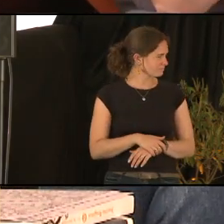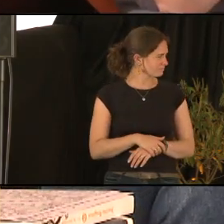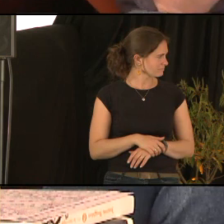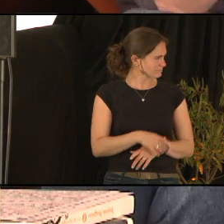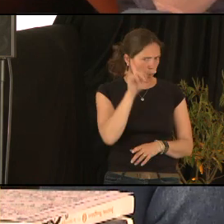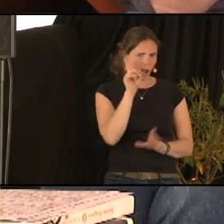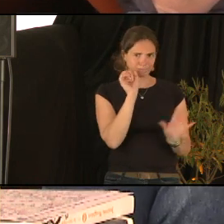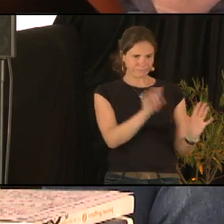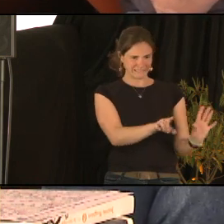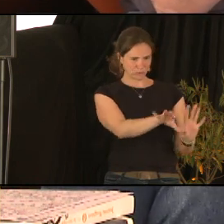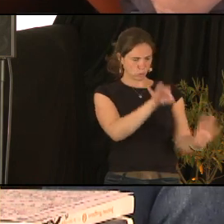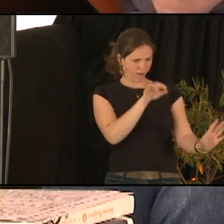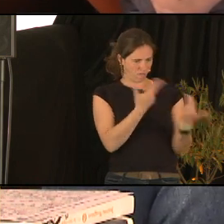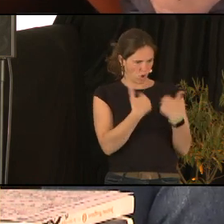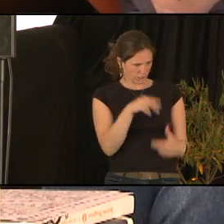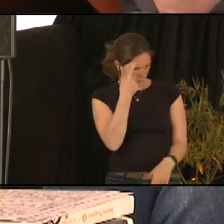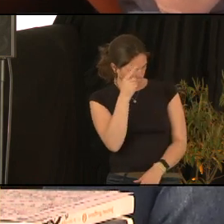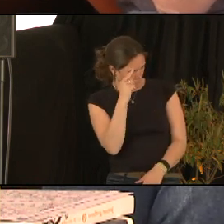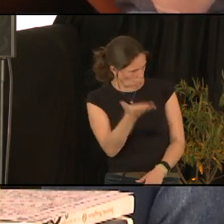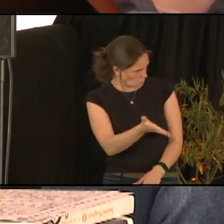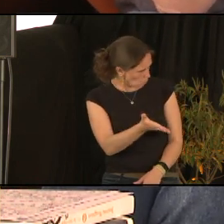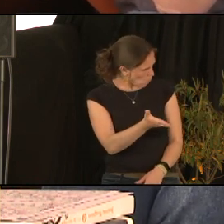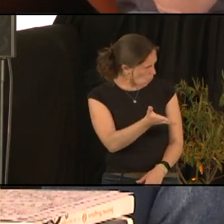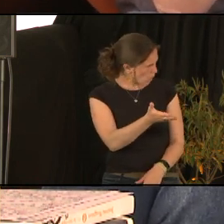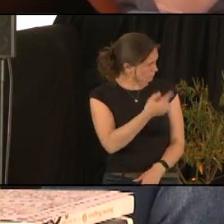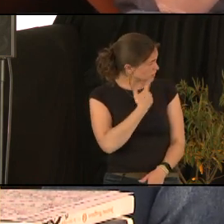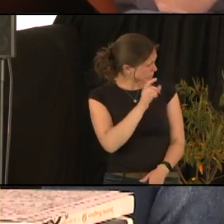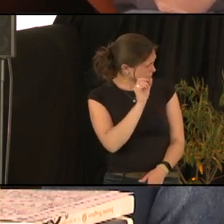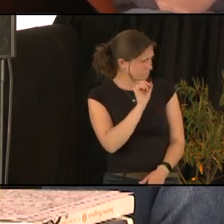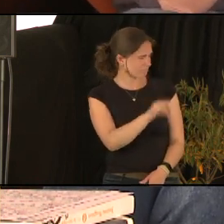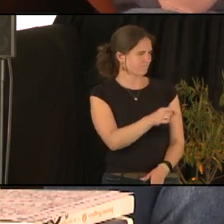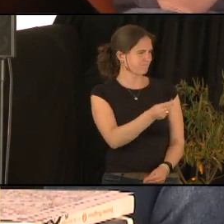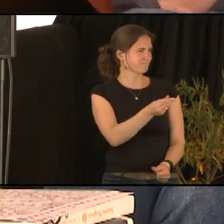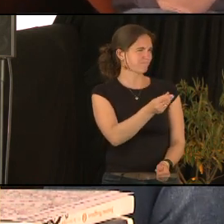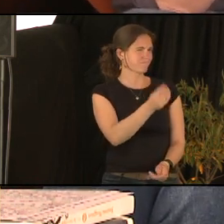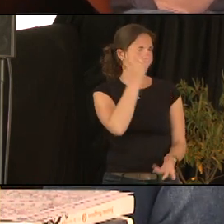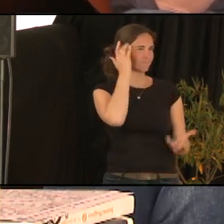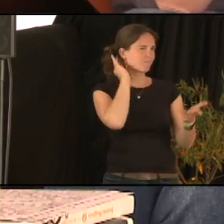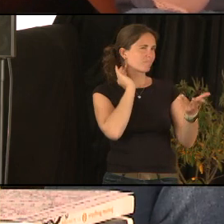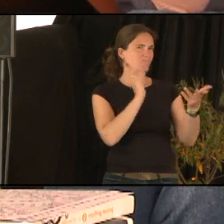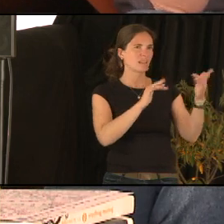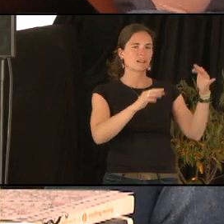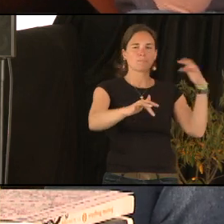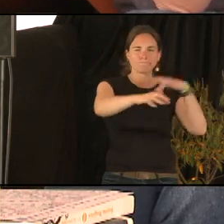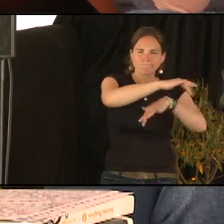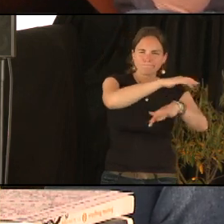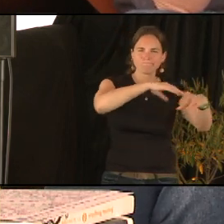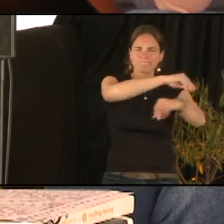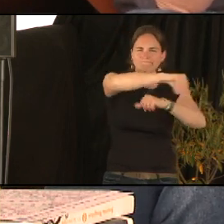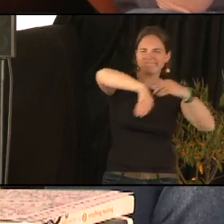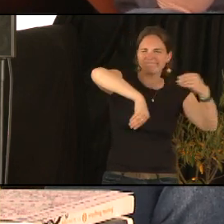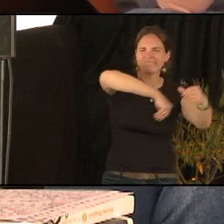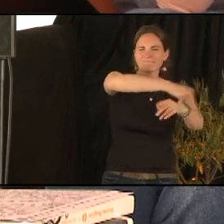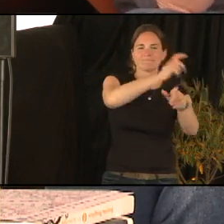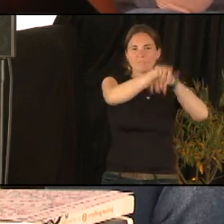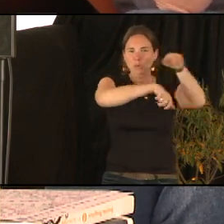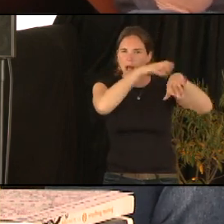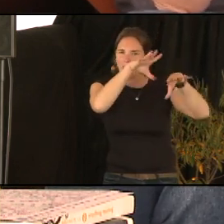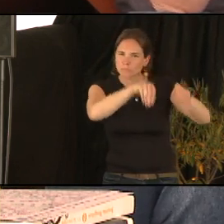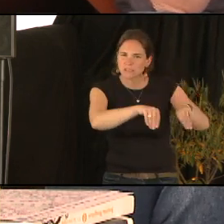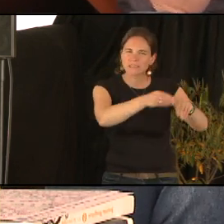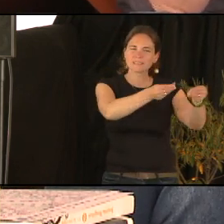Pourquoi ce choix-là ? Et est-ce que c'est le lieu lui-même, enfin, cette particularité des Marais, de la population qui